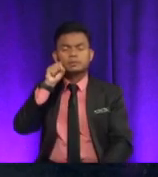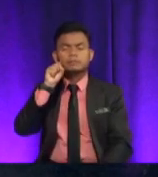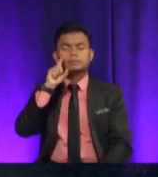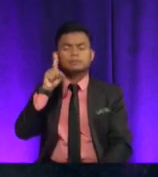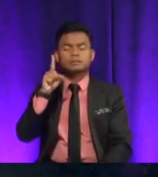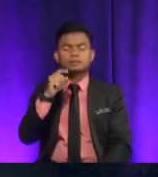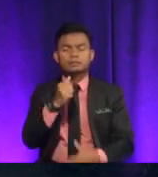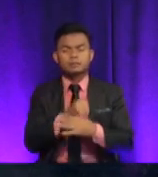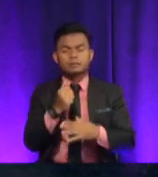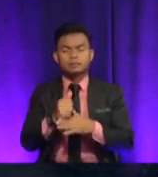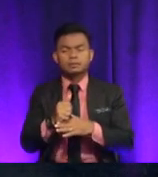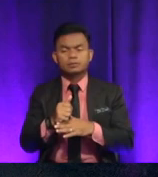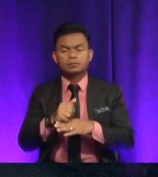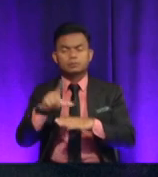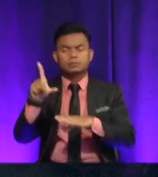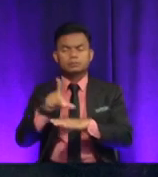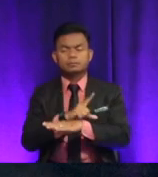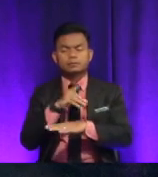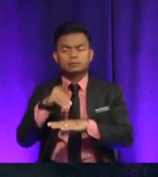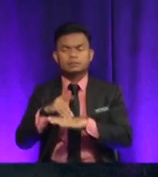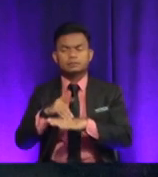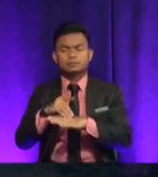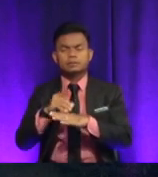dikenal dengan nama Irama hiasan